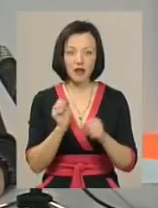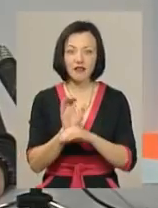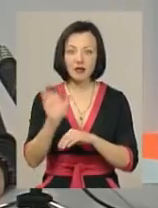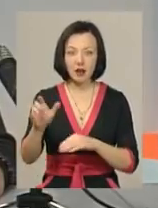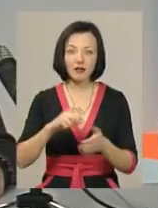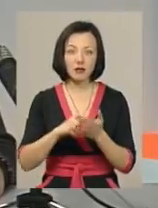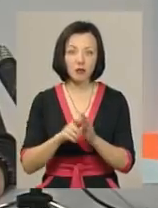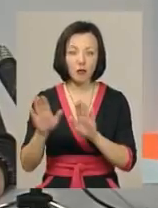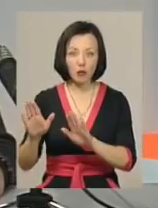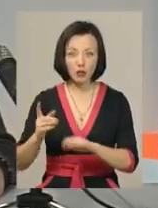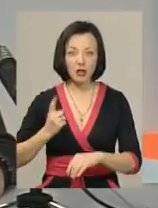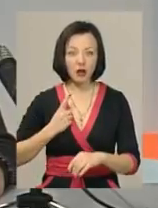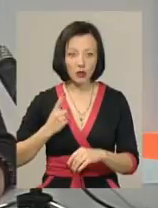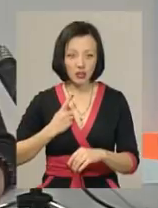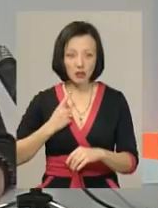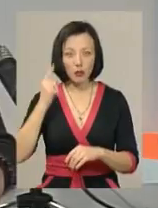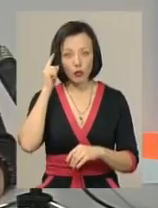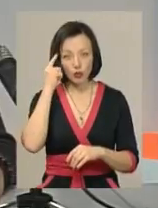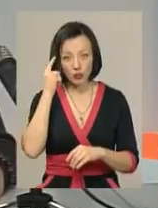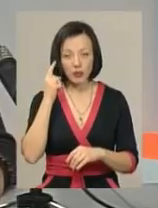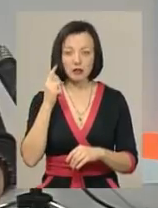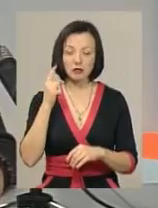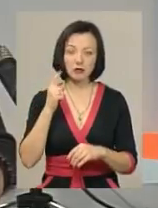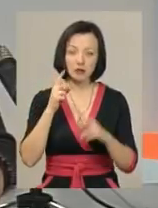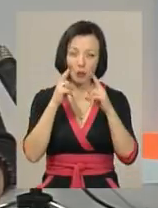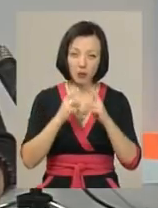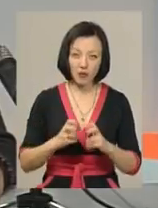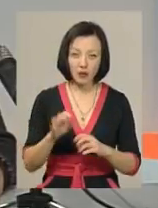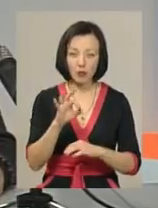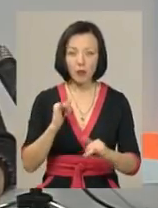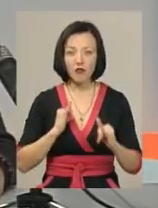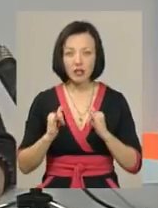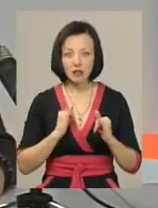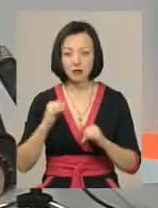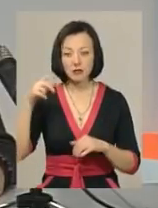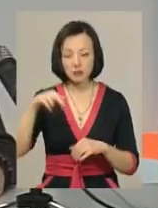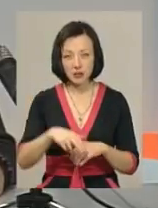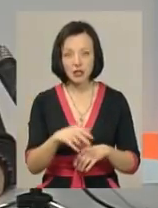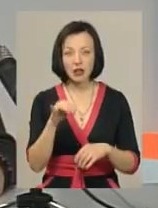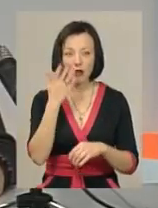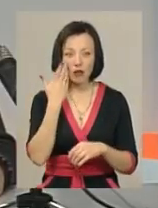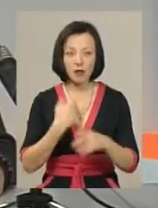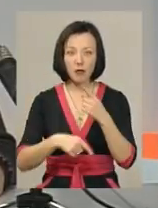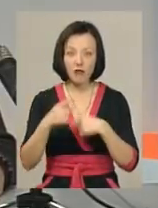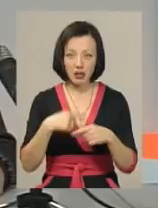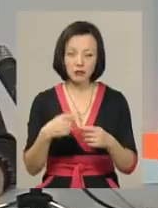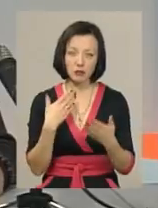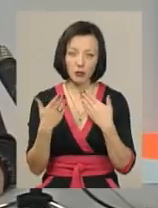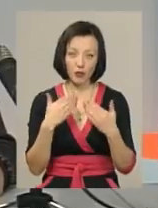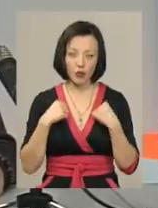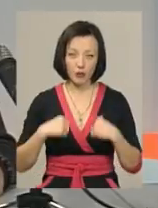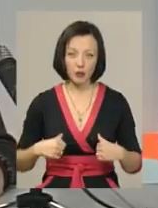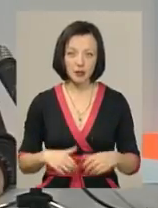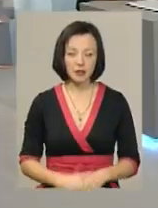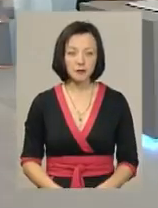кімнату побути на одинці подумати поміркувати про поведінку Да потім спуститись вниз і коли ти повернешся ми з тобою спокійно